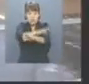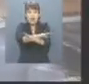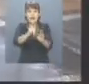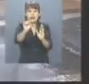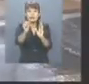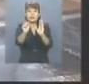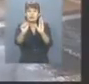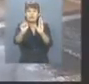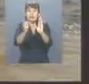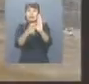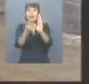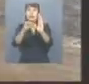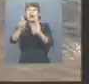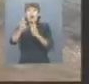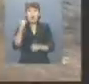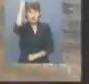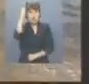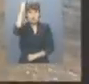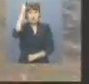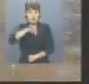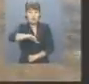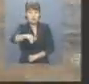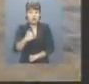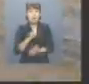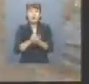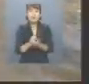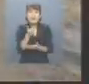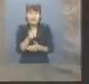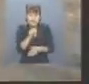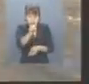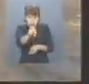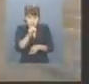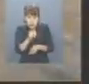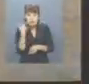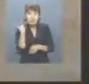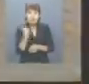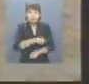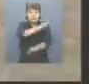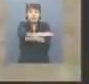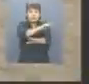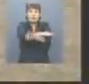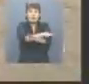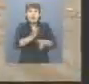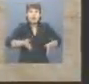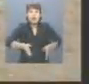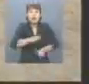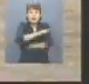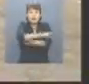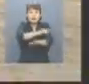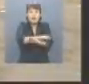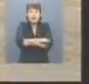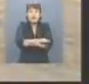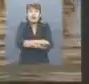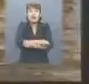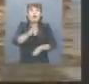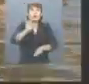กสามารถวิ่งให้บริการได้ในบางจุดนะครับขณะที่ตั้งแต่4แยกพุทธมณฑลสาย4หรือว่าแยกสาครเกษมนี่แหละครับที่